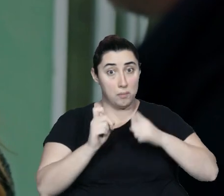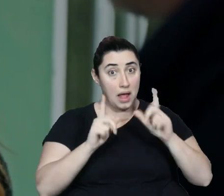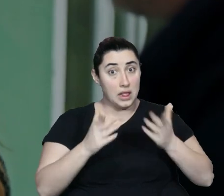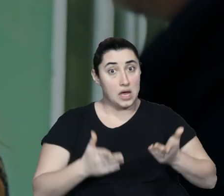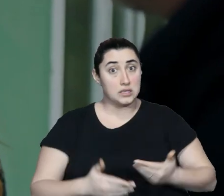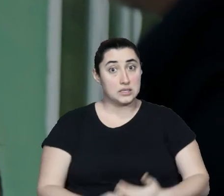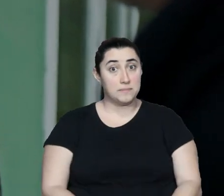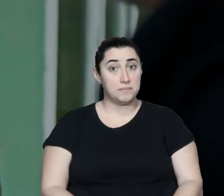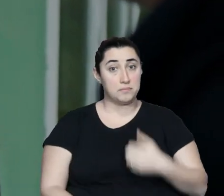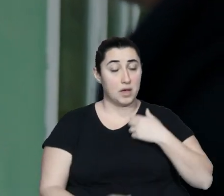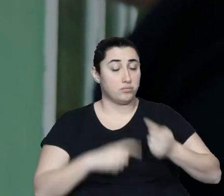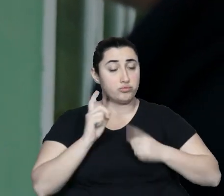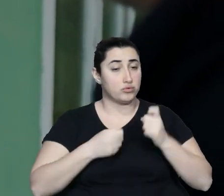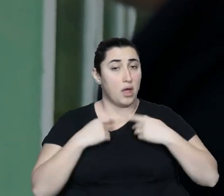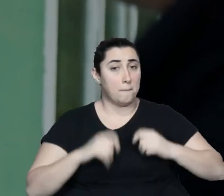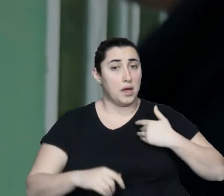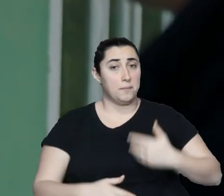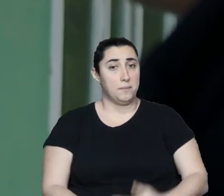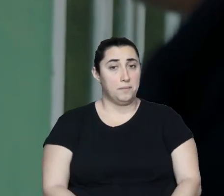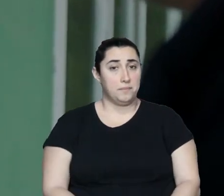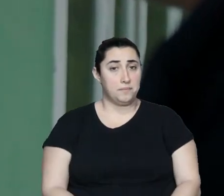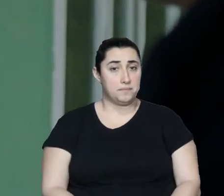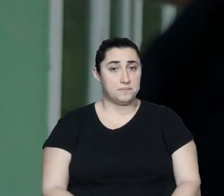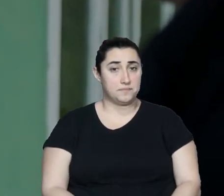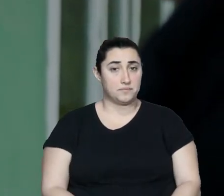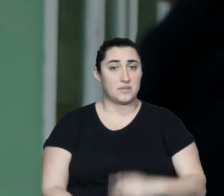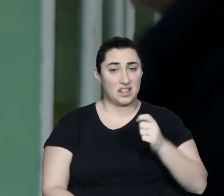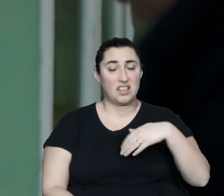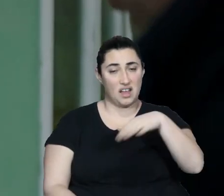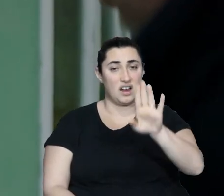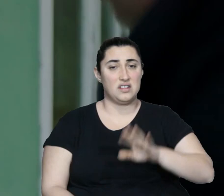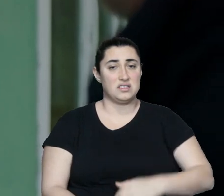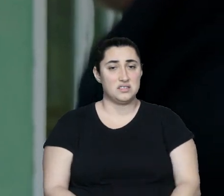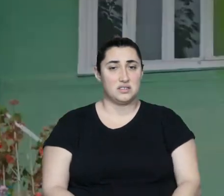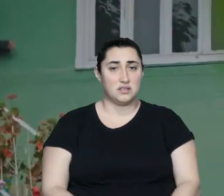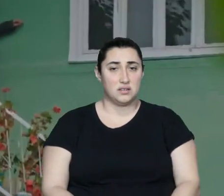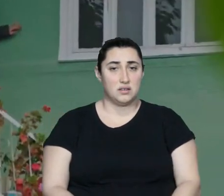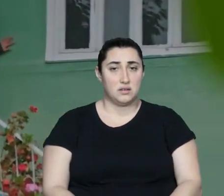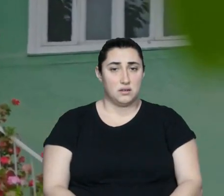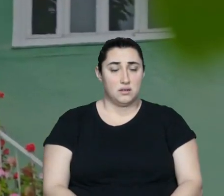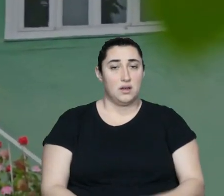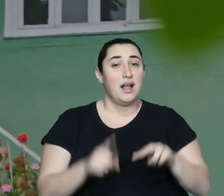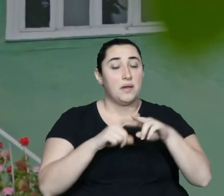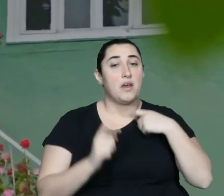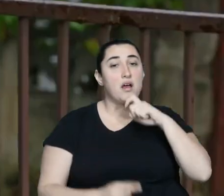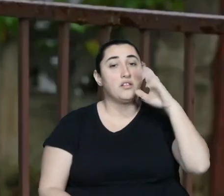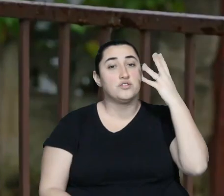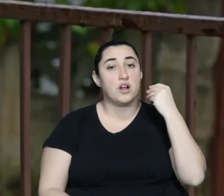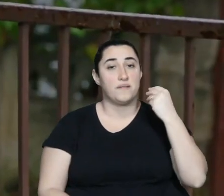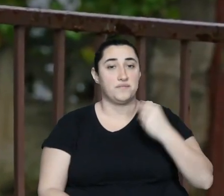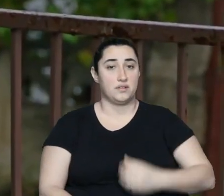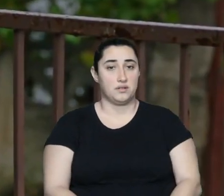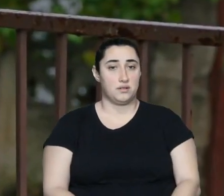İbrahim? Ben başımı çaresine bakarım. Anahtarın sende kalsın. Gidiyor. Alev beni yanlış anladın.